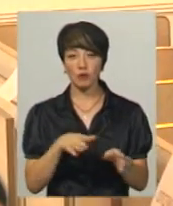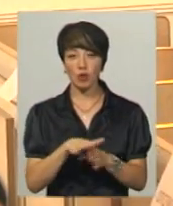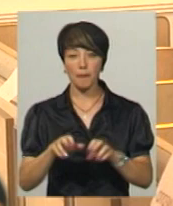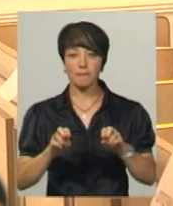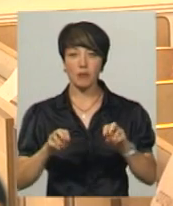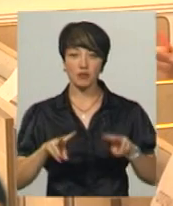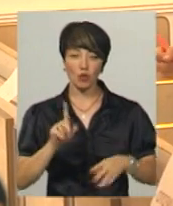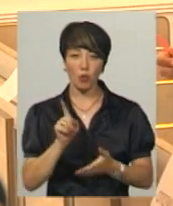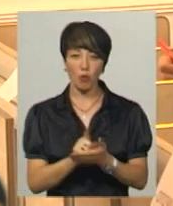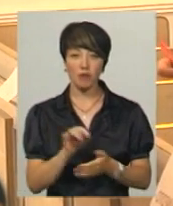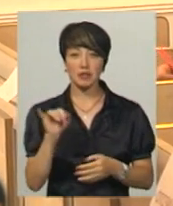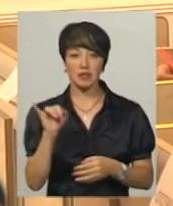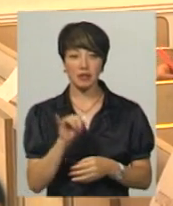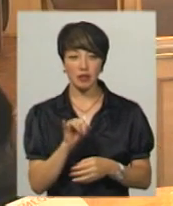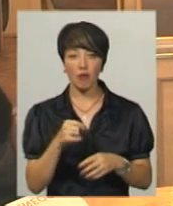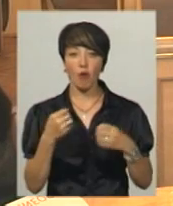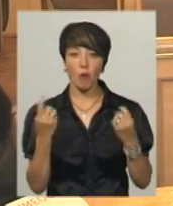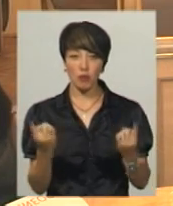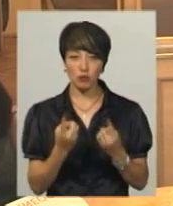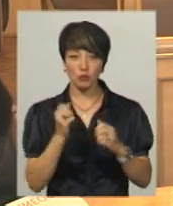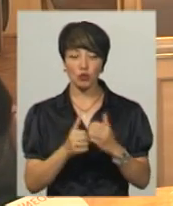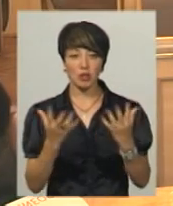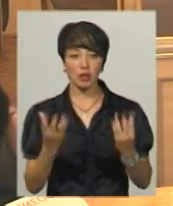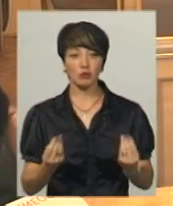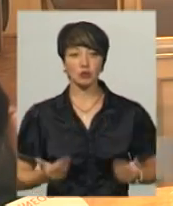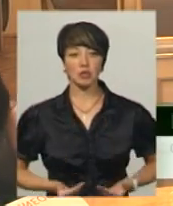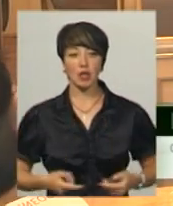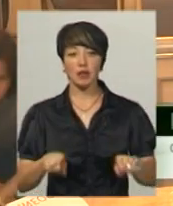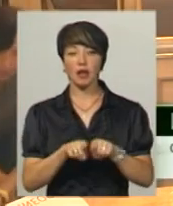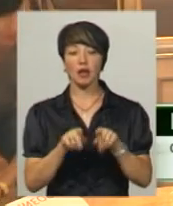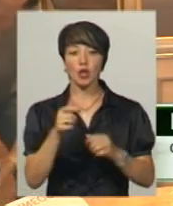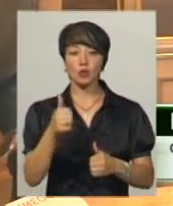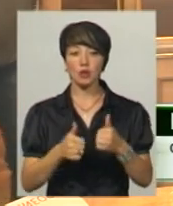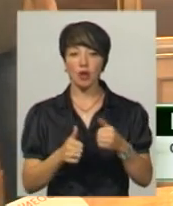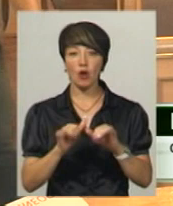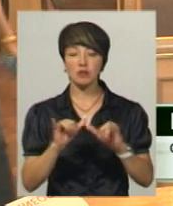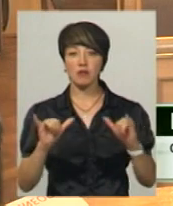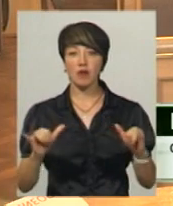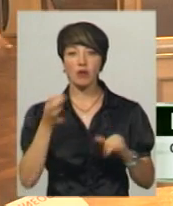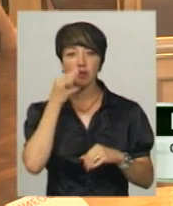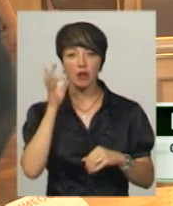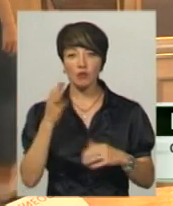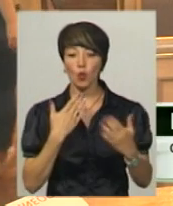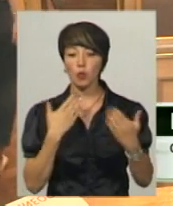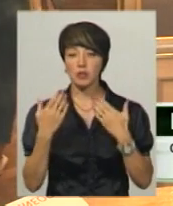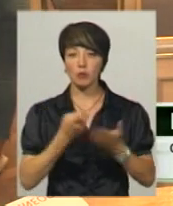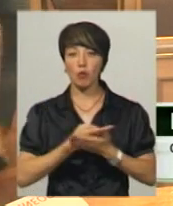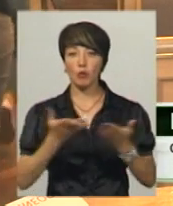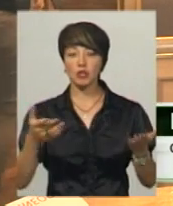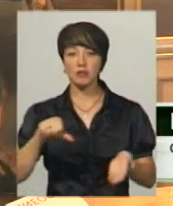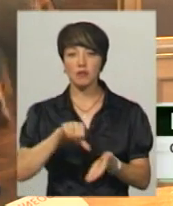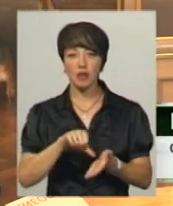професійних обов'язків, але і в повсякденному житті. Такі турніри розвивають навички комунікації, публічних виступів,